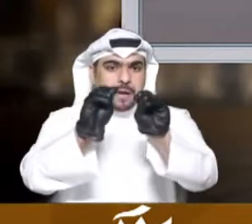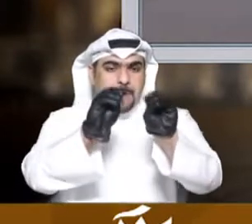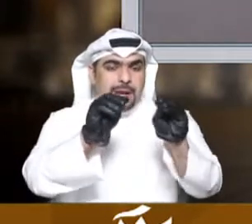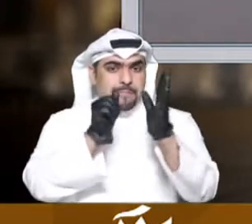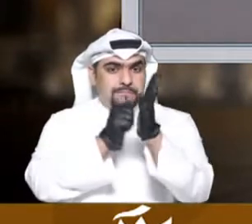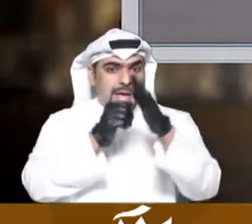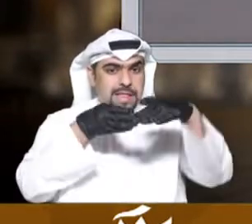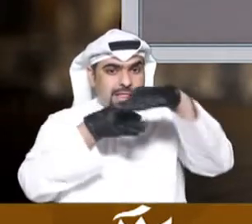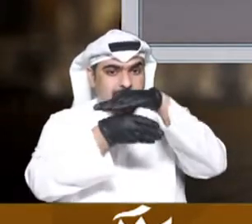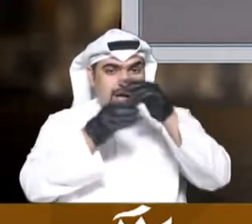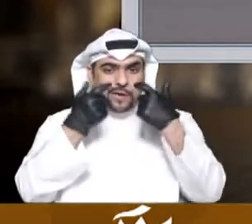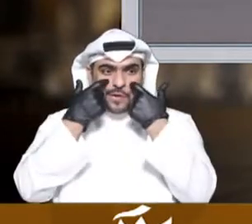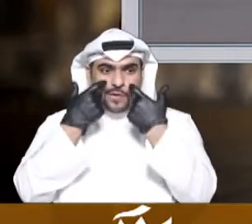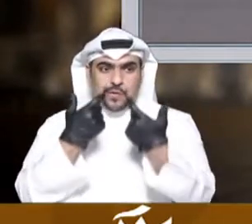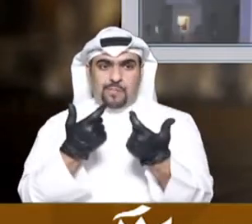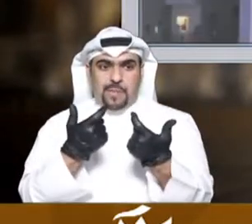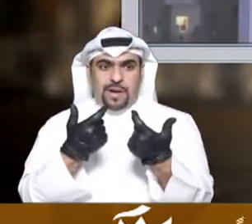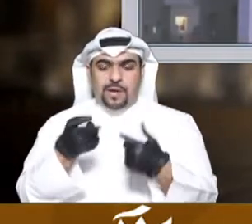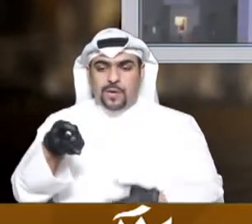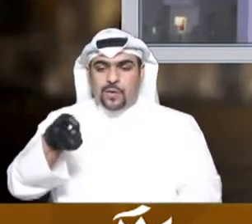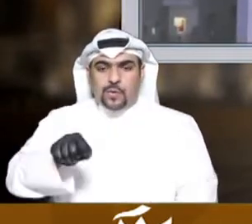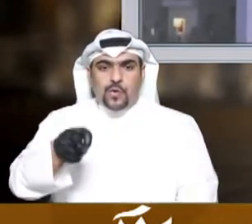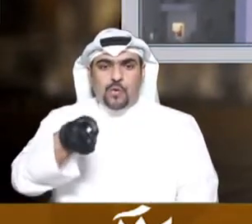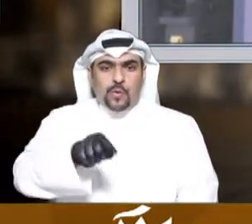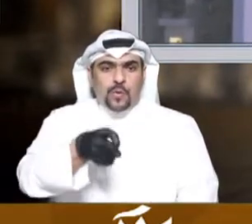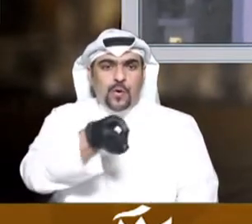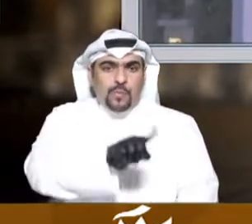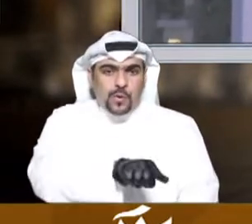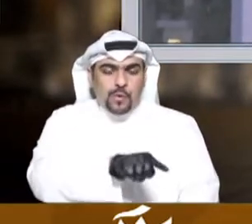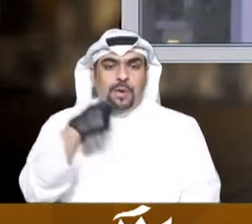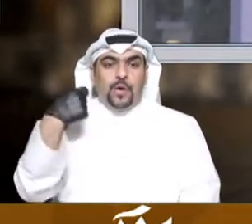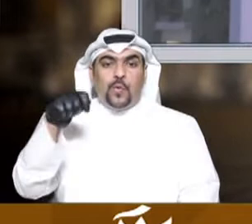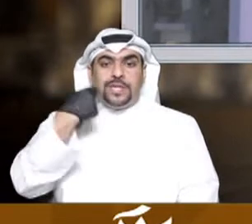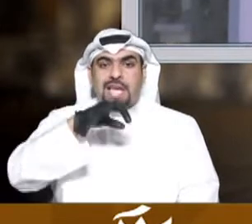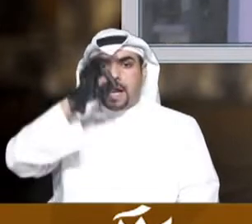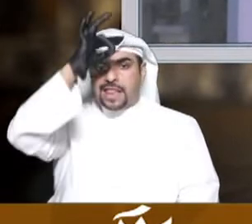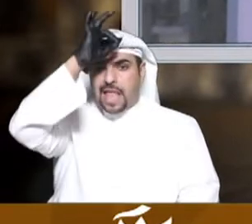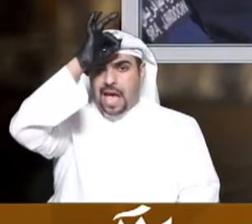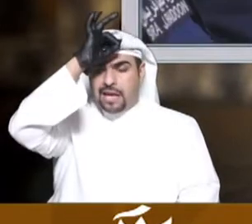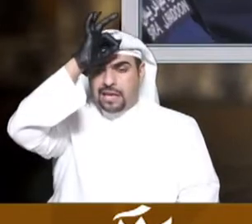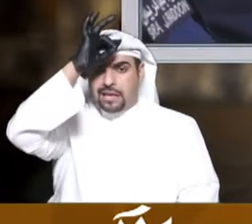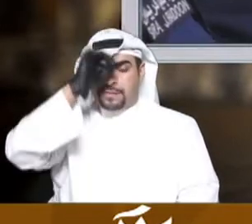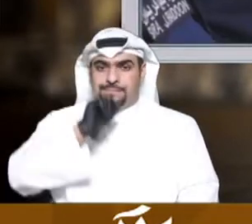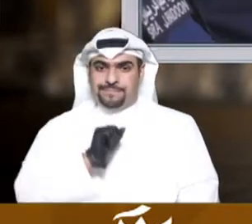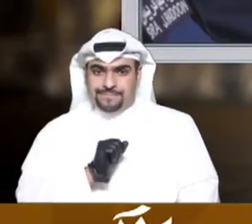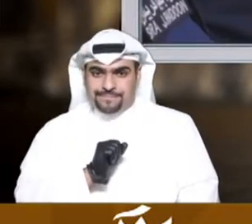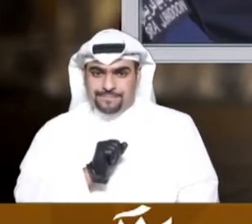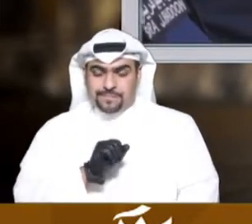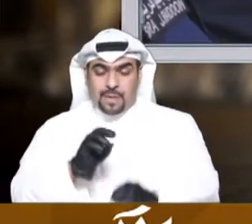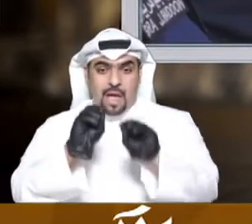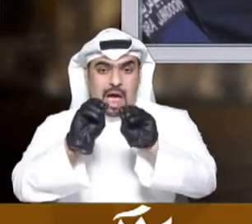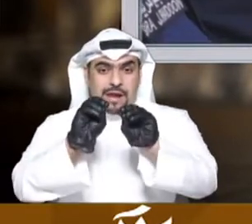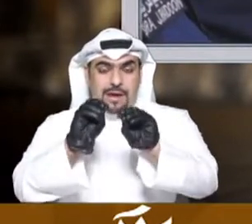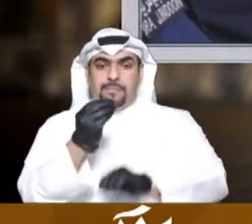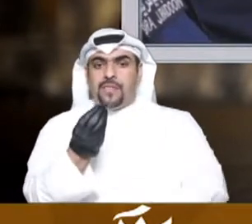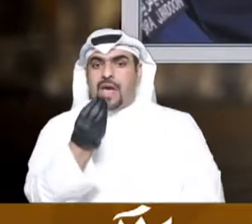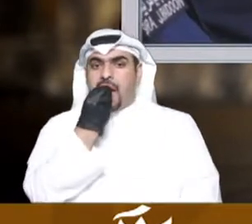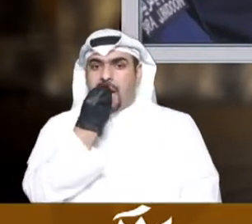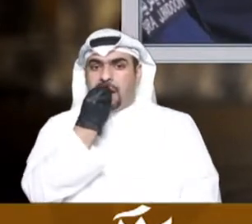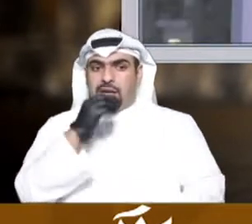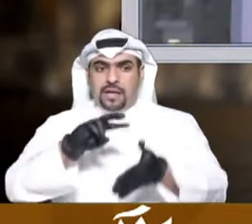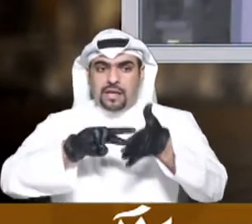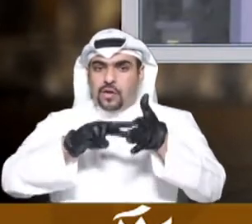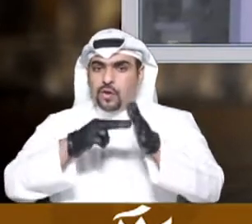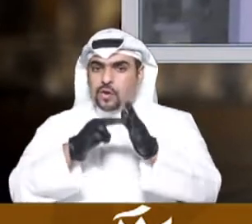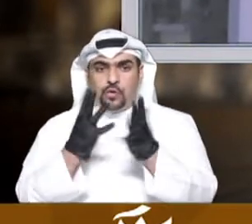وزاره الداخليه في توصيل رسائل يوميه لهم. يعني تدري بالنسبه للاكل، بالنسبه لل يعني يمكن اول ايام قالوا الاكل شلون طريقه